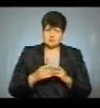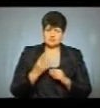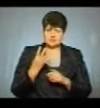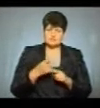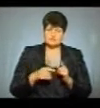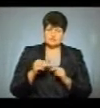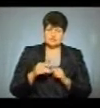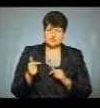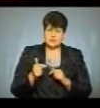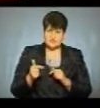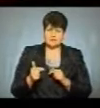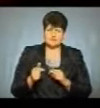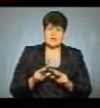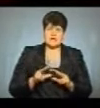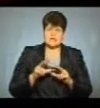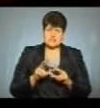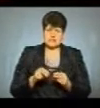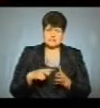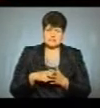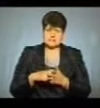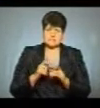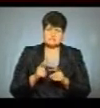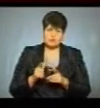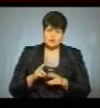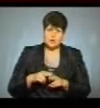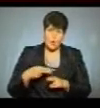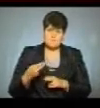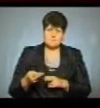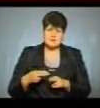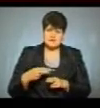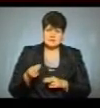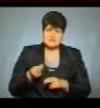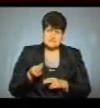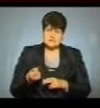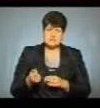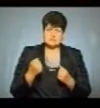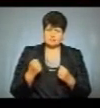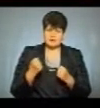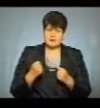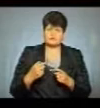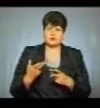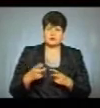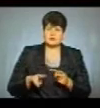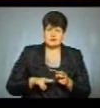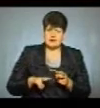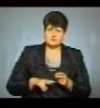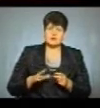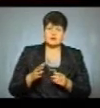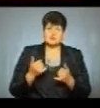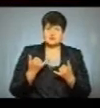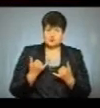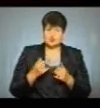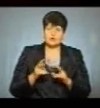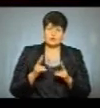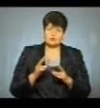тисячі гривень. Відповідні гарантійні листи із погодженням компенсації з підписом спортивного директора Вереса Ореста Баля сьогодні